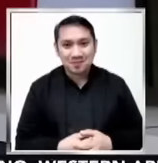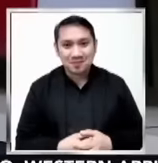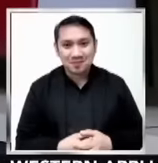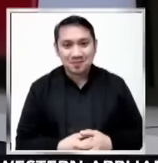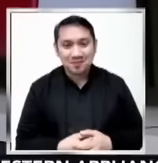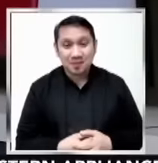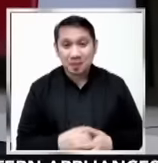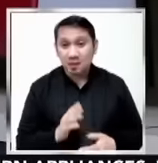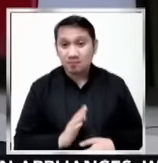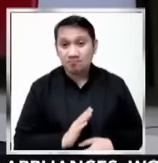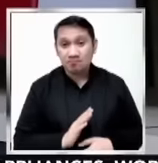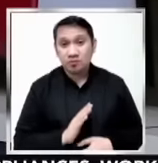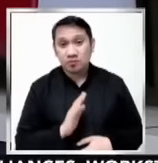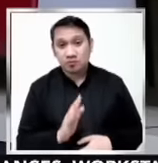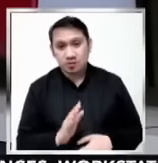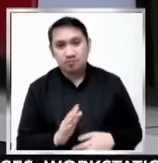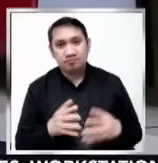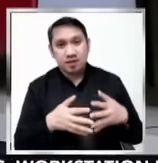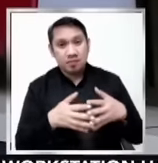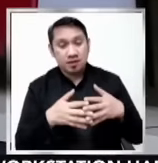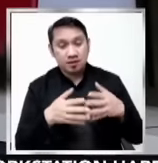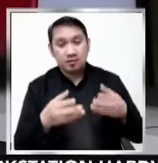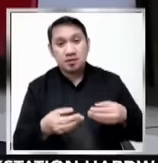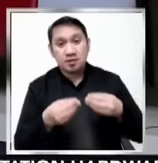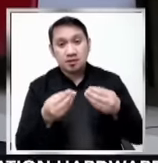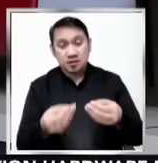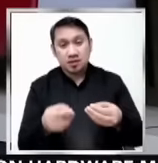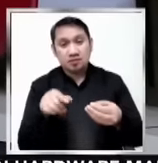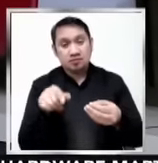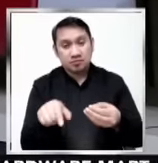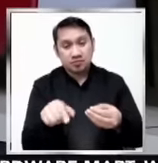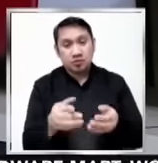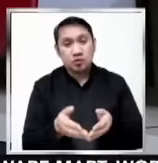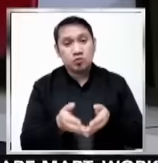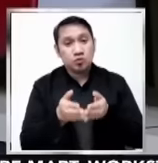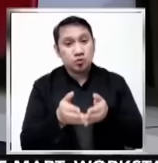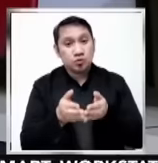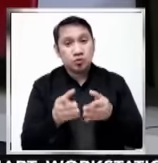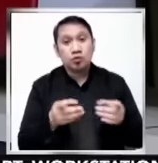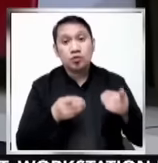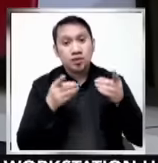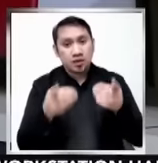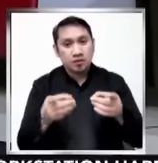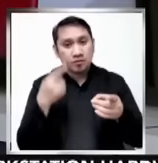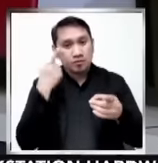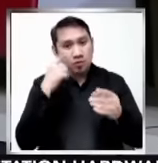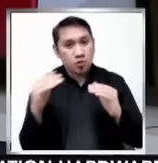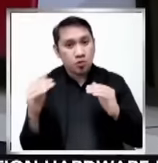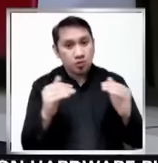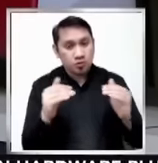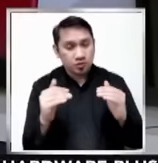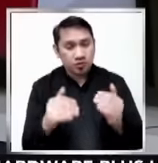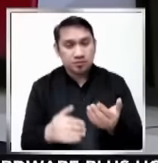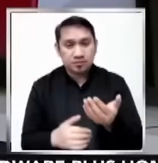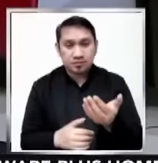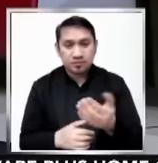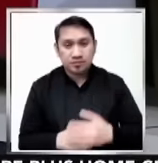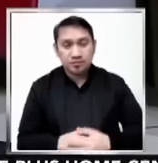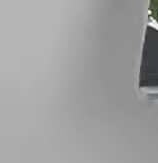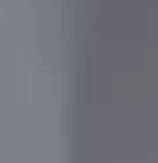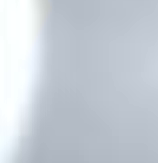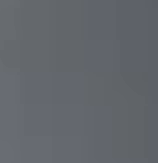Formal lang iginawad ng Amerika ang dalawang barkong pandigma na donasyon nila sa Pilipinas. Silipin niya sa pagtutok ni Cedric